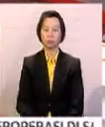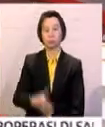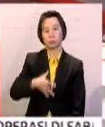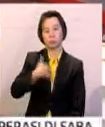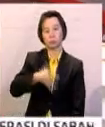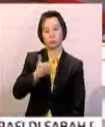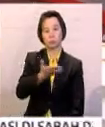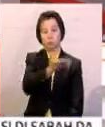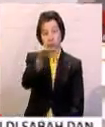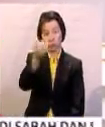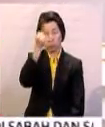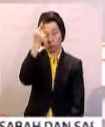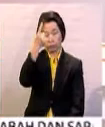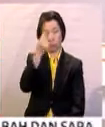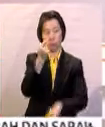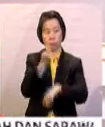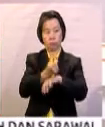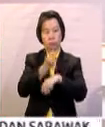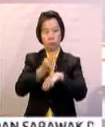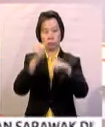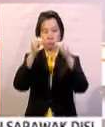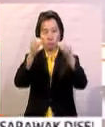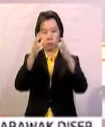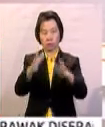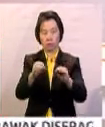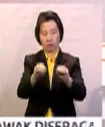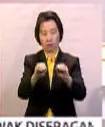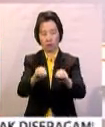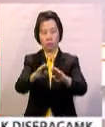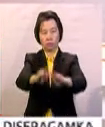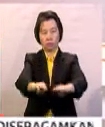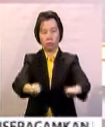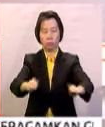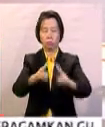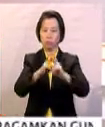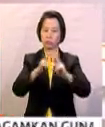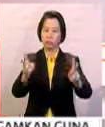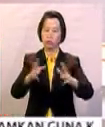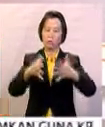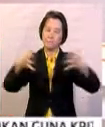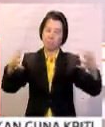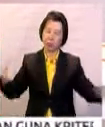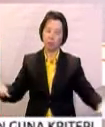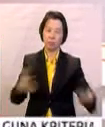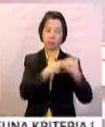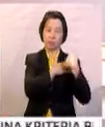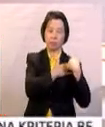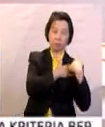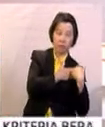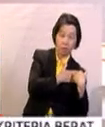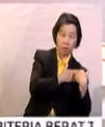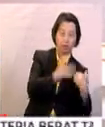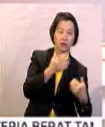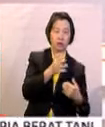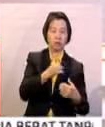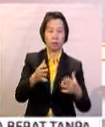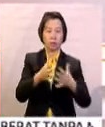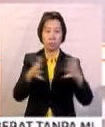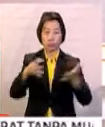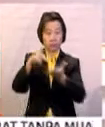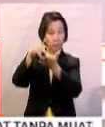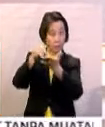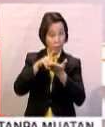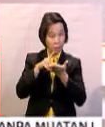Ya, rasanya semua faham yang tugas guru ni untuk mendidik murid memang amat-amat besarlah tanggungjawab dan besar juga